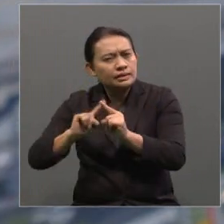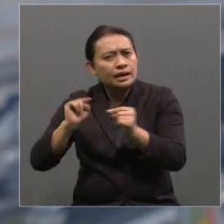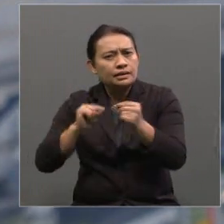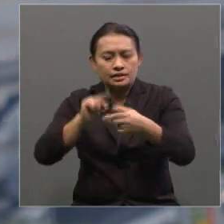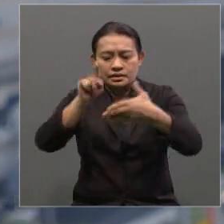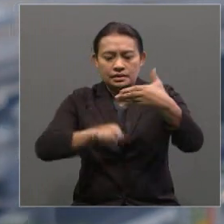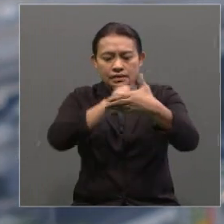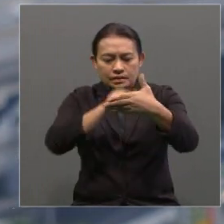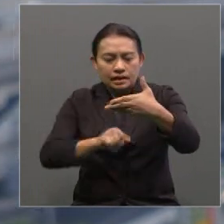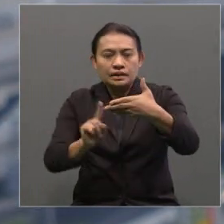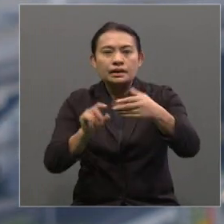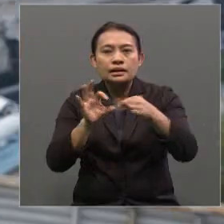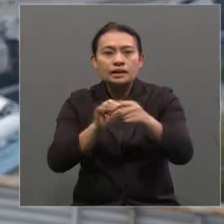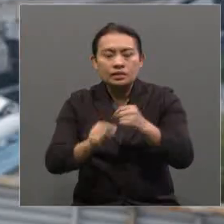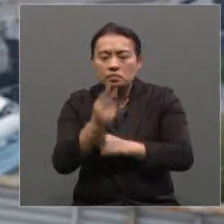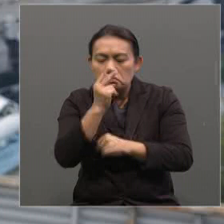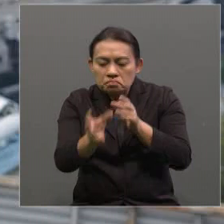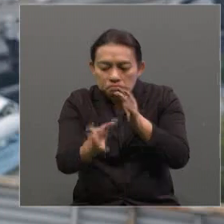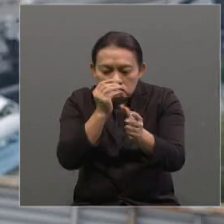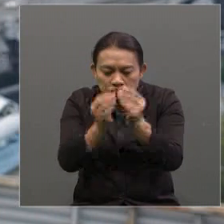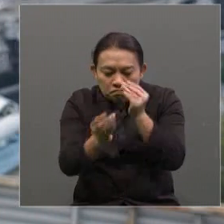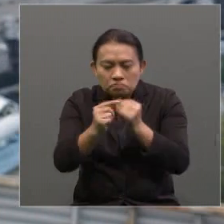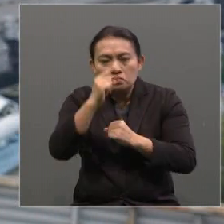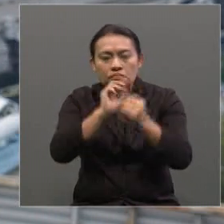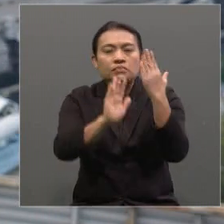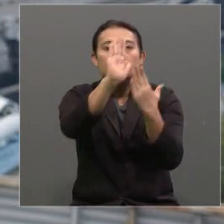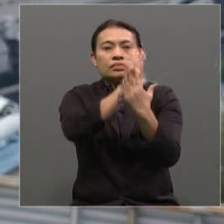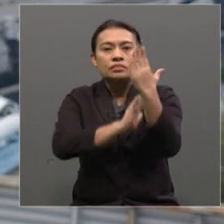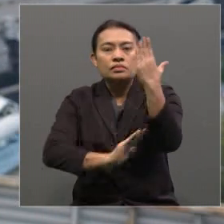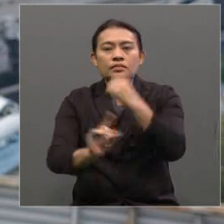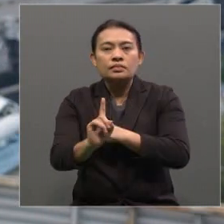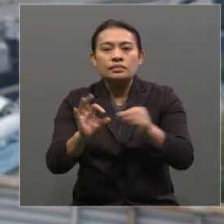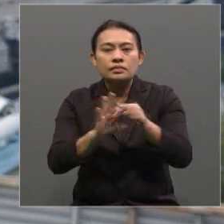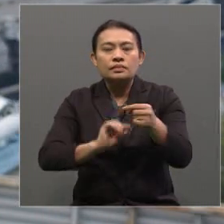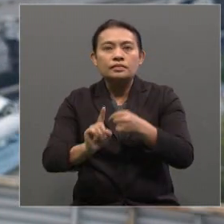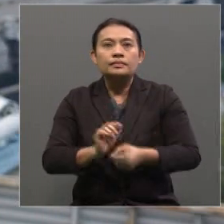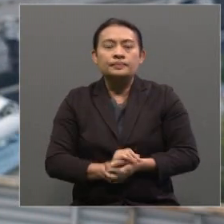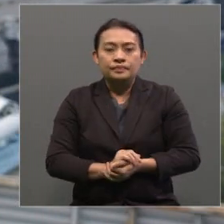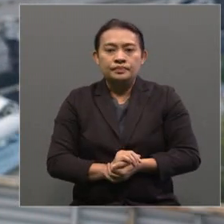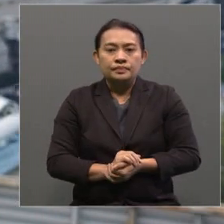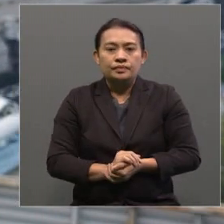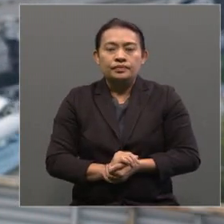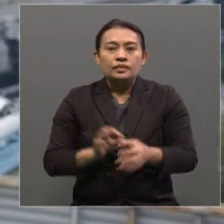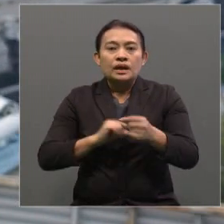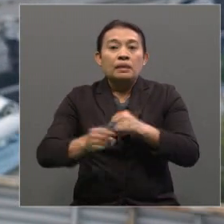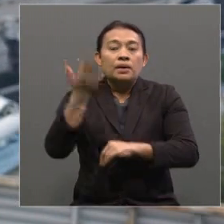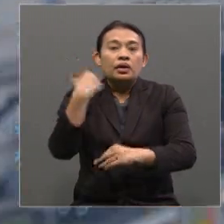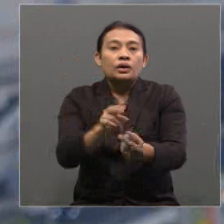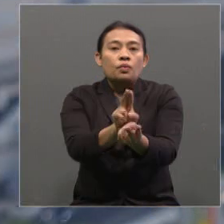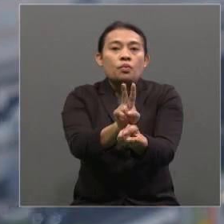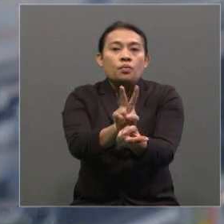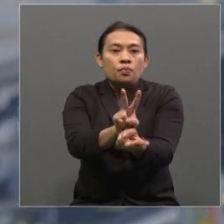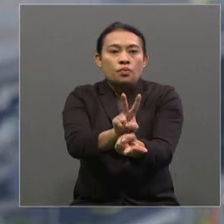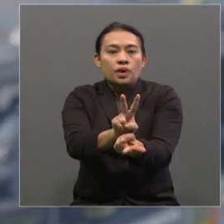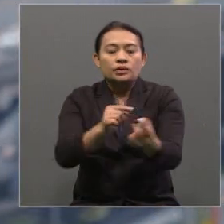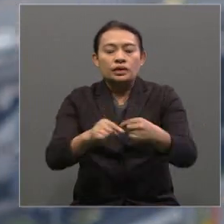ย่างไรเขาติดตามสถานการณ์เหตุบ้านการเมืองกันอย่างไรบ้างเพราะว่ายุคนึงนะครับอย่างยุค Y2K เนี่ยหลายคนว่าเป็นยุ